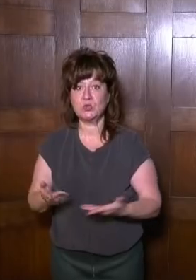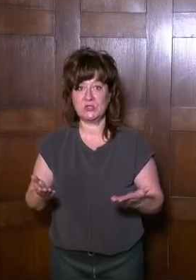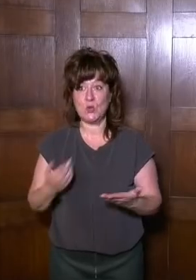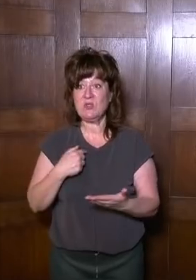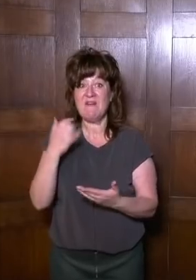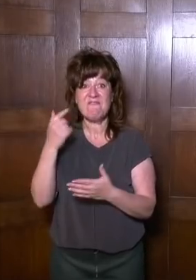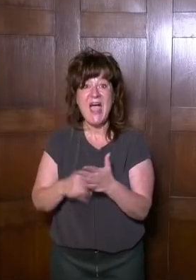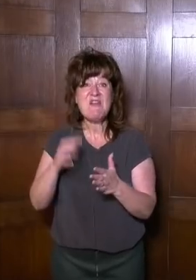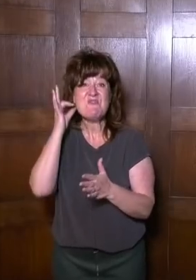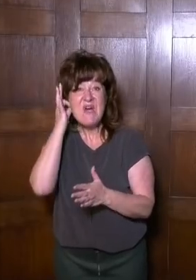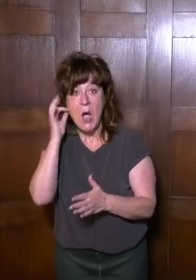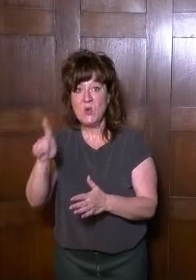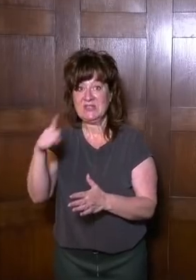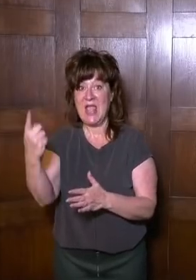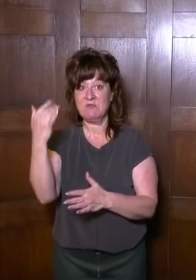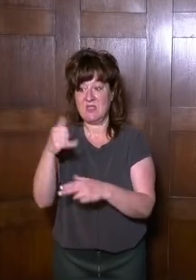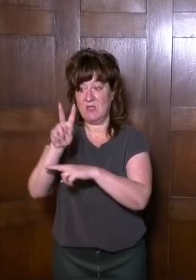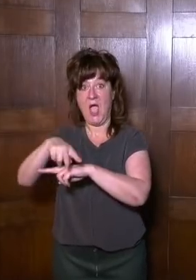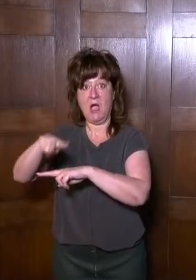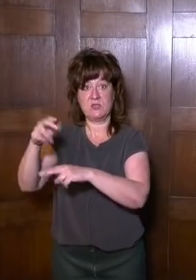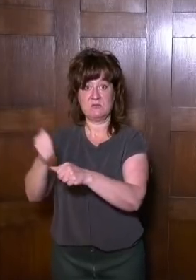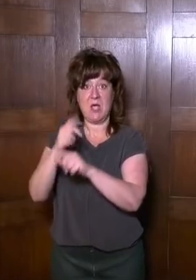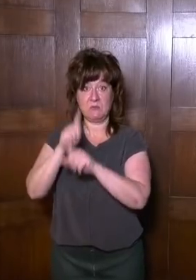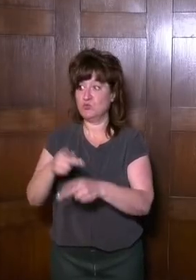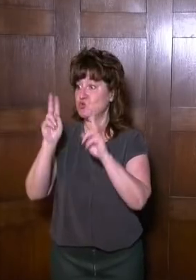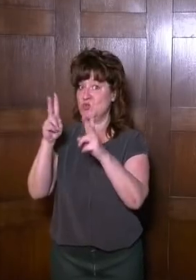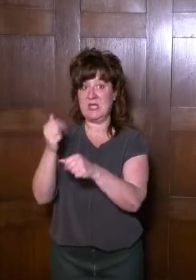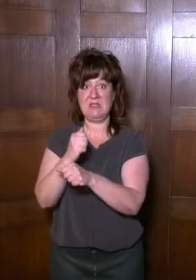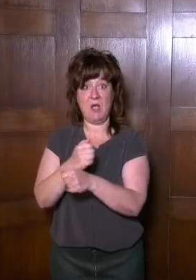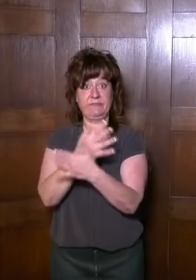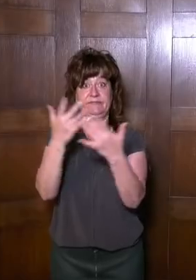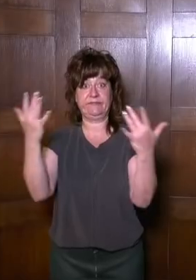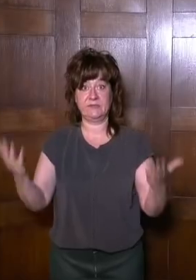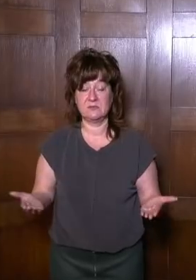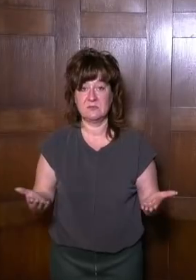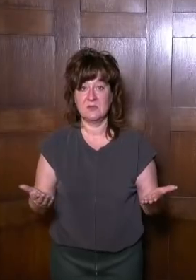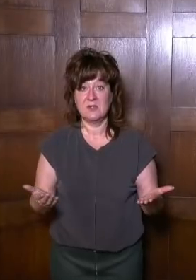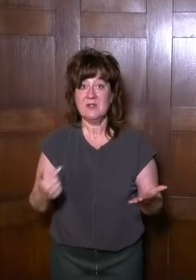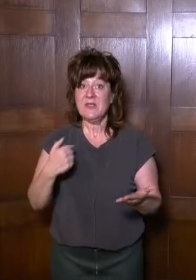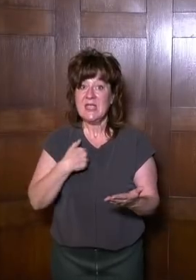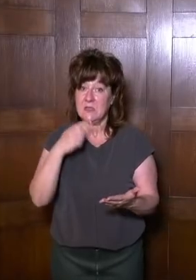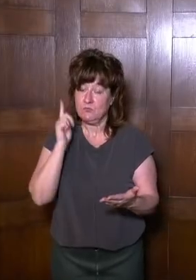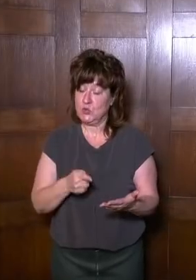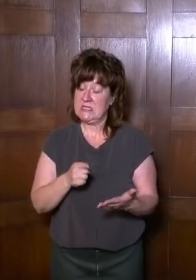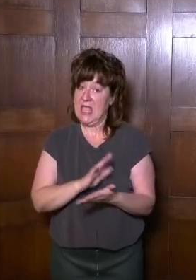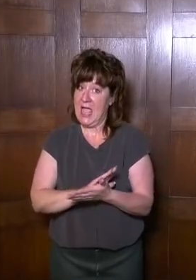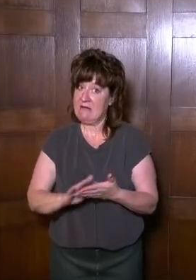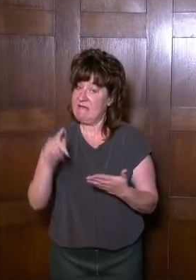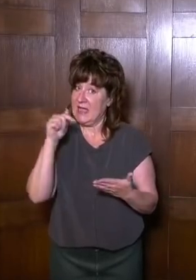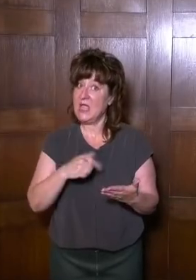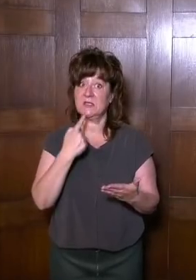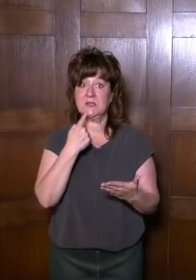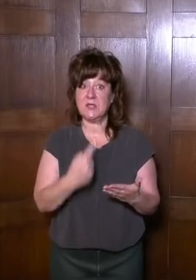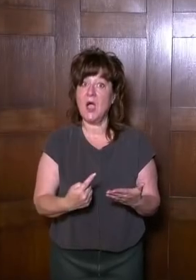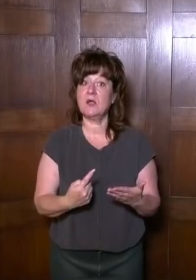die Kinder entsprechend beaufsichtigen, unterrichten oder sonstiges mussten. Und Entschuldigung, ich muss es einfach an der Stelle noch sagen,